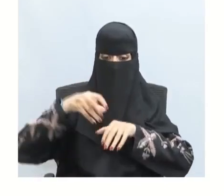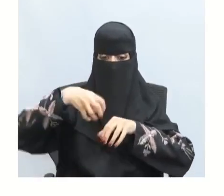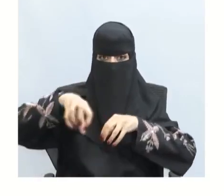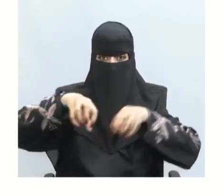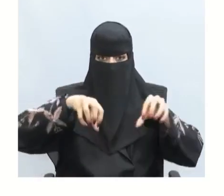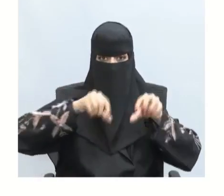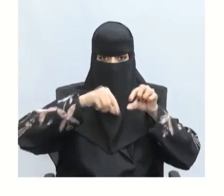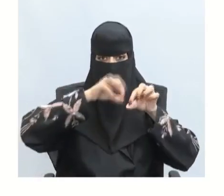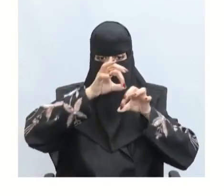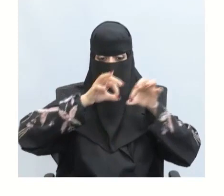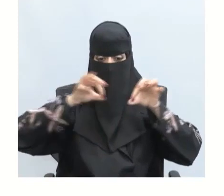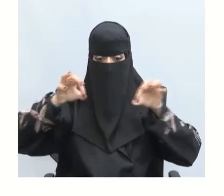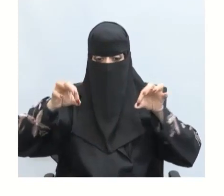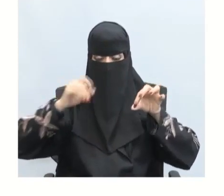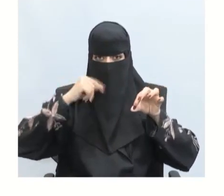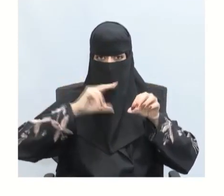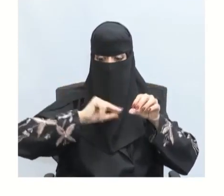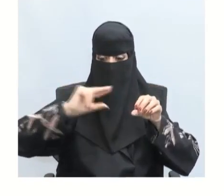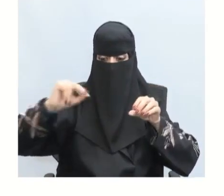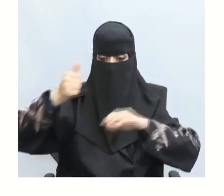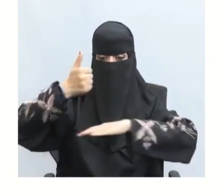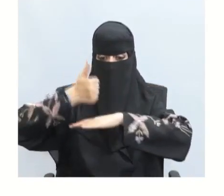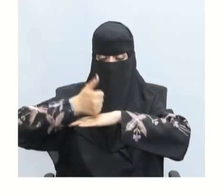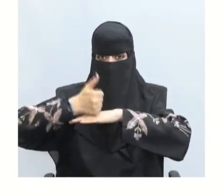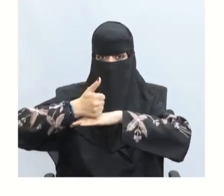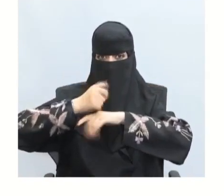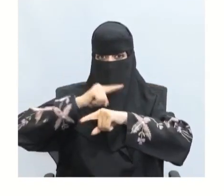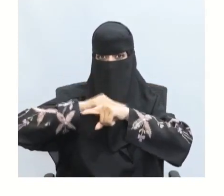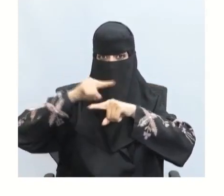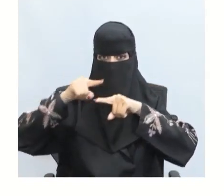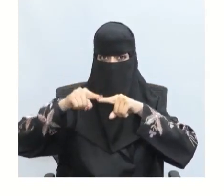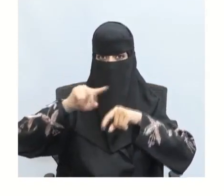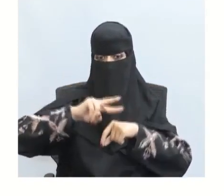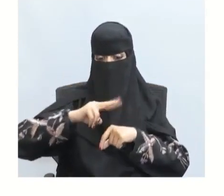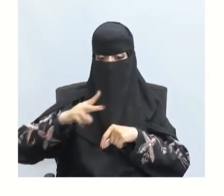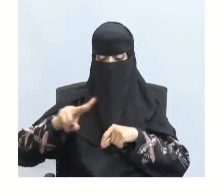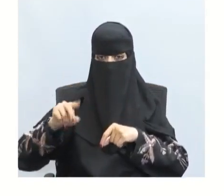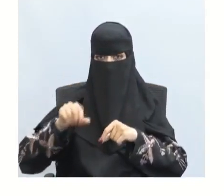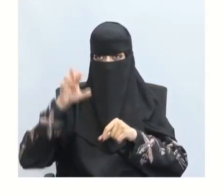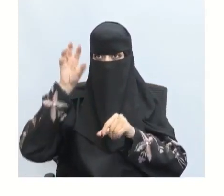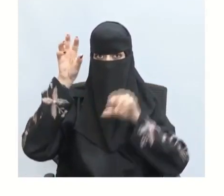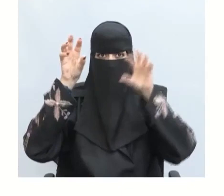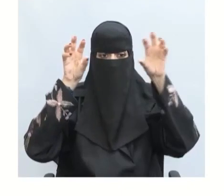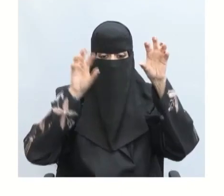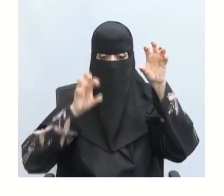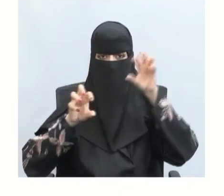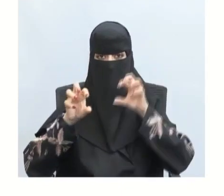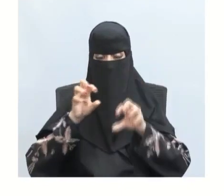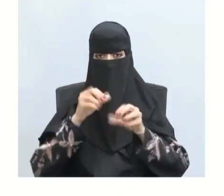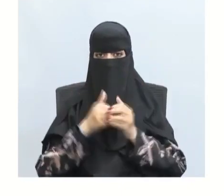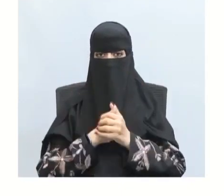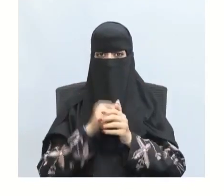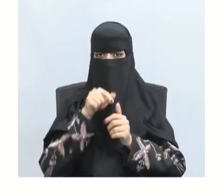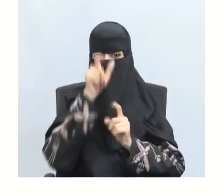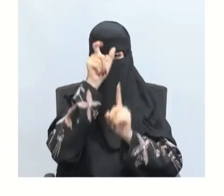يمكن تقسيم المخطط اي المخطط التتابع الرئيسي الى عده مناطق